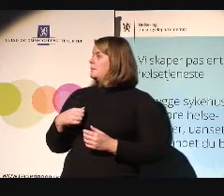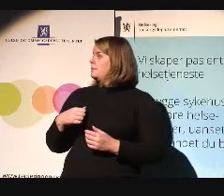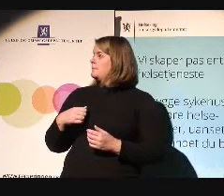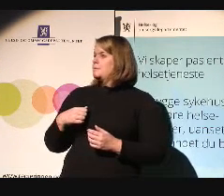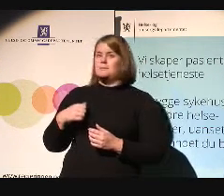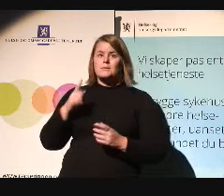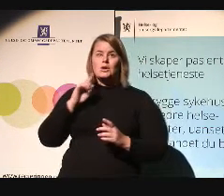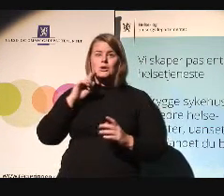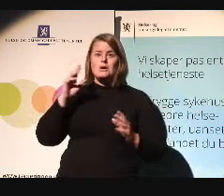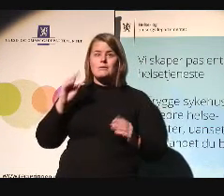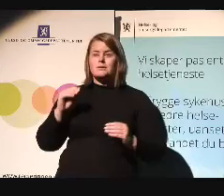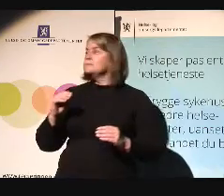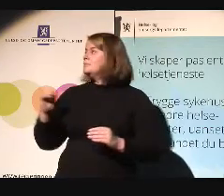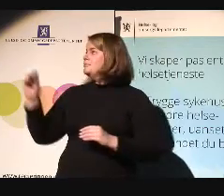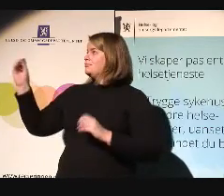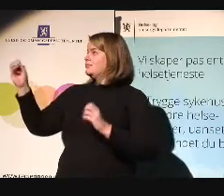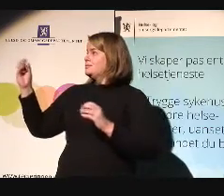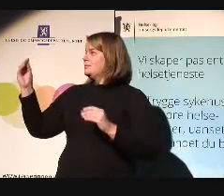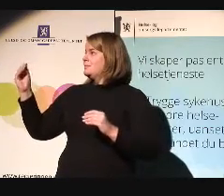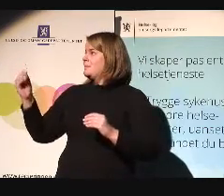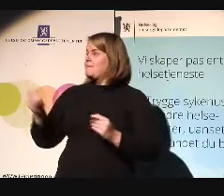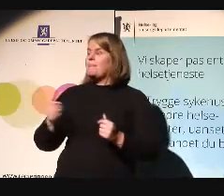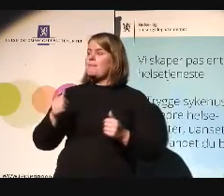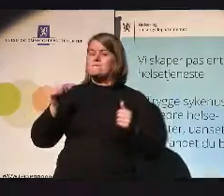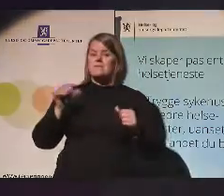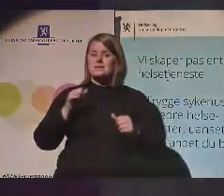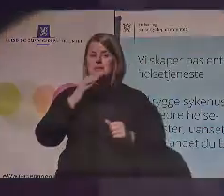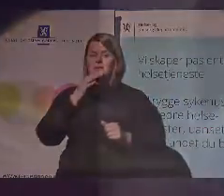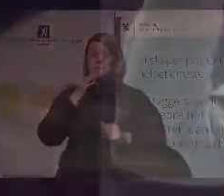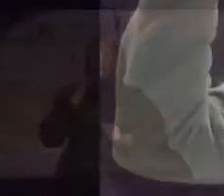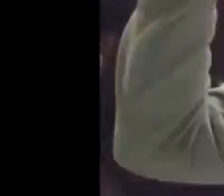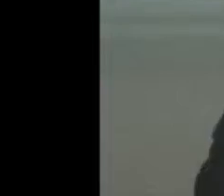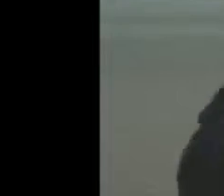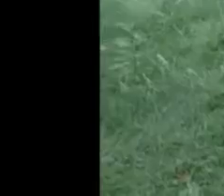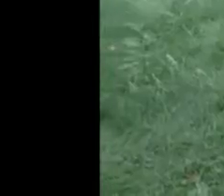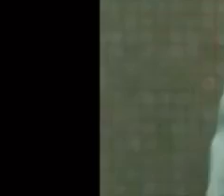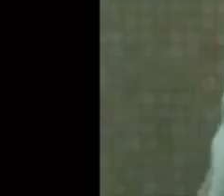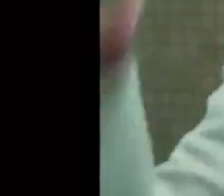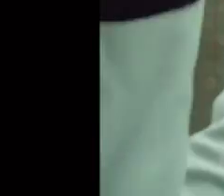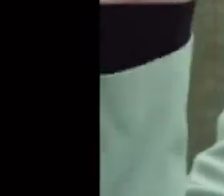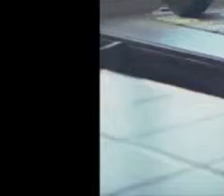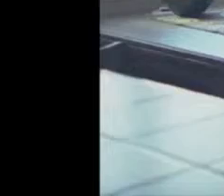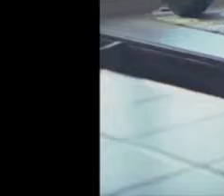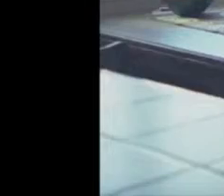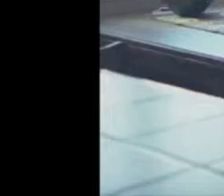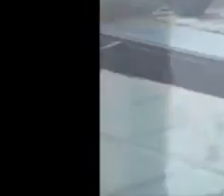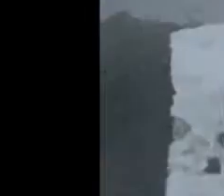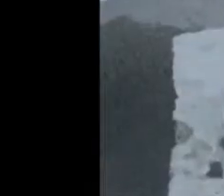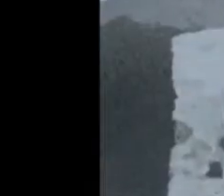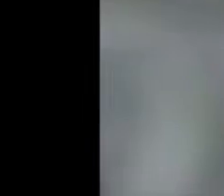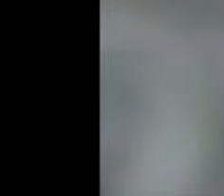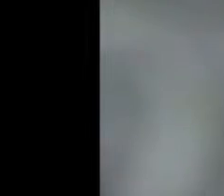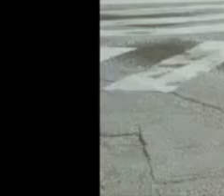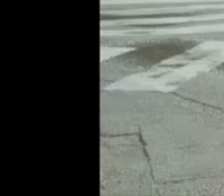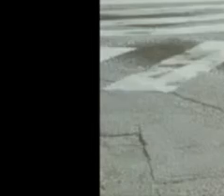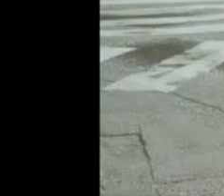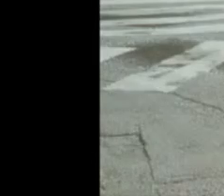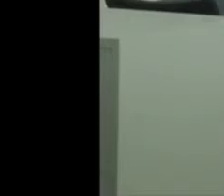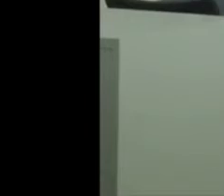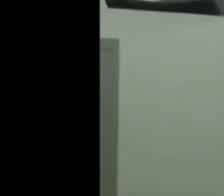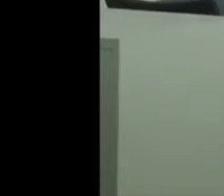Det forsvant lyden. Så... Ikke vanskelig å prate, smile, løfte. Prate,